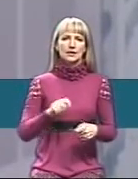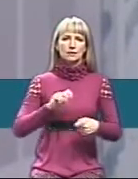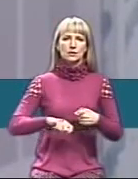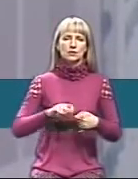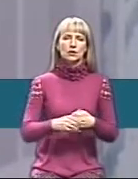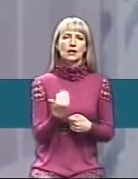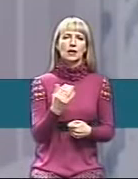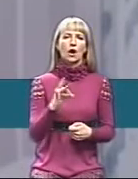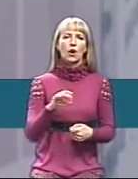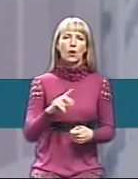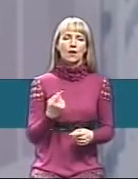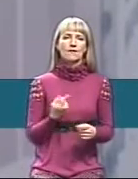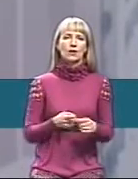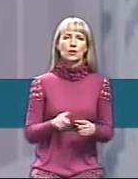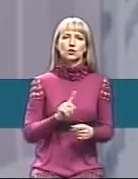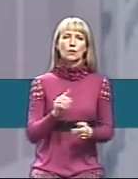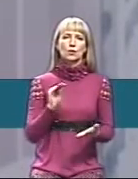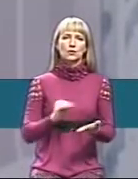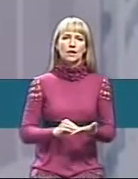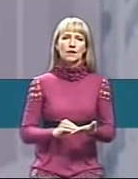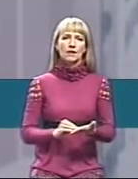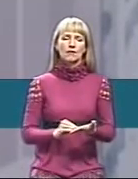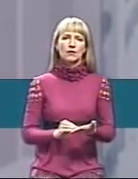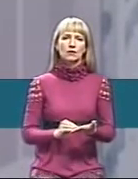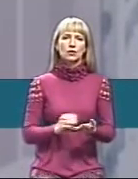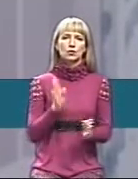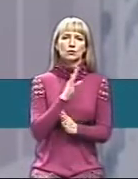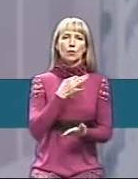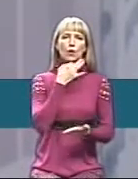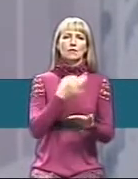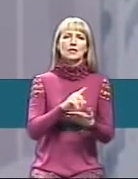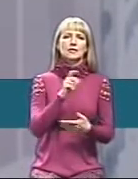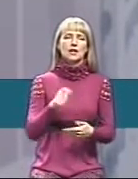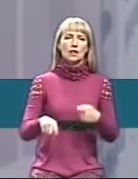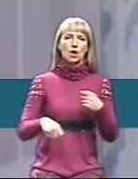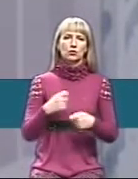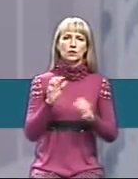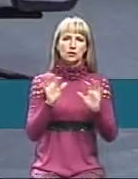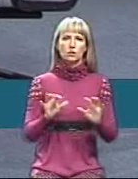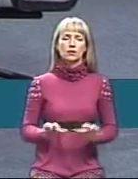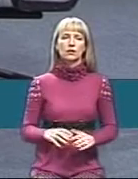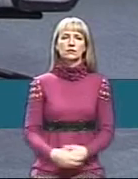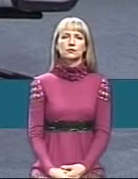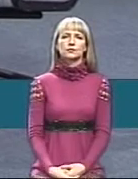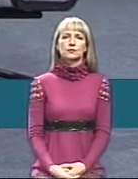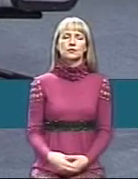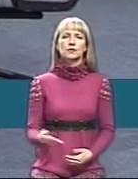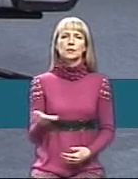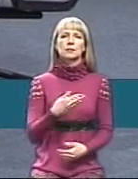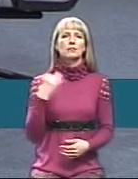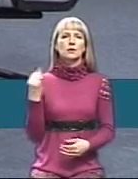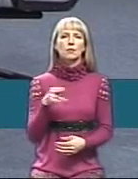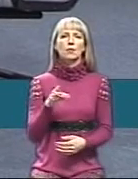инспекционная их роль в этом именно установить долю ответственности за нарушение законодательства. Ну, ми, власне, почекавились